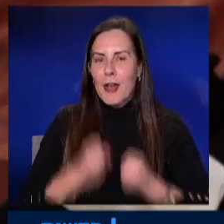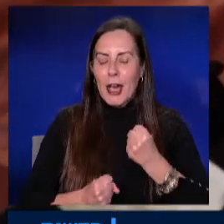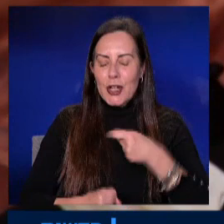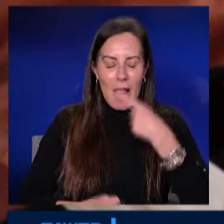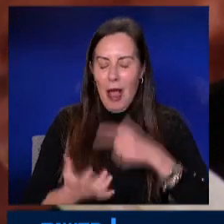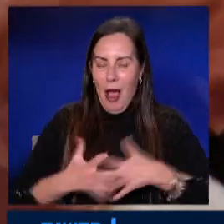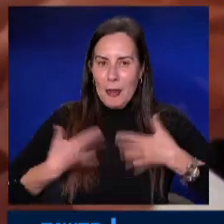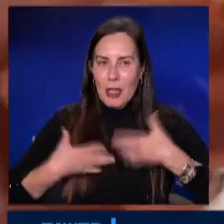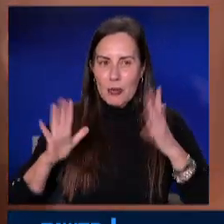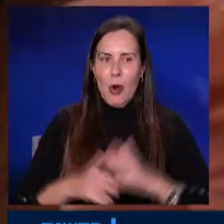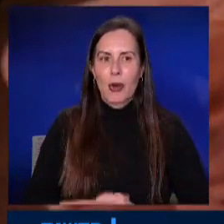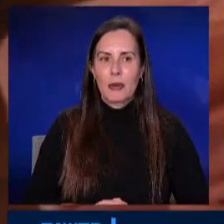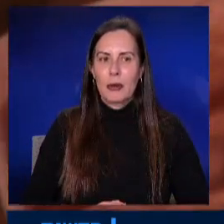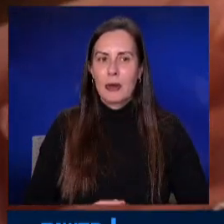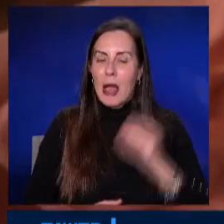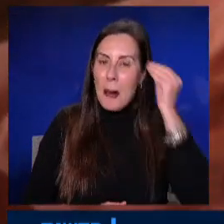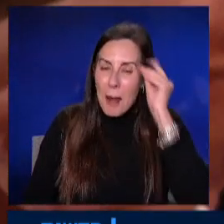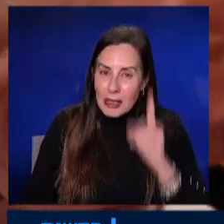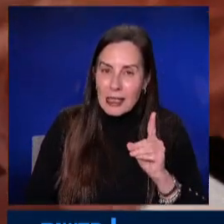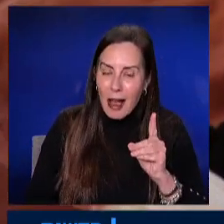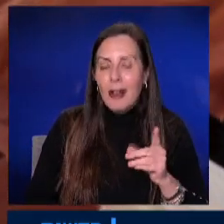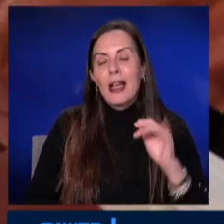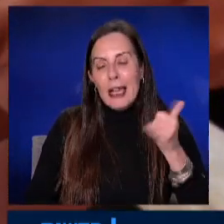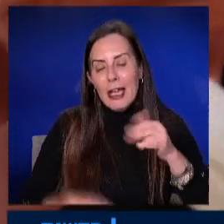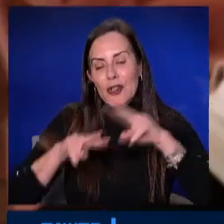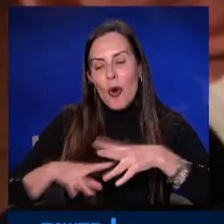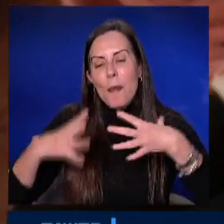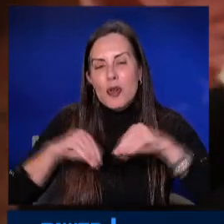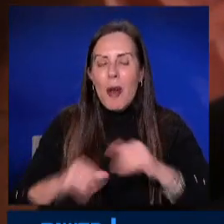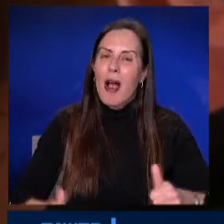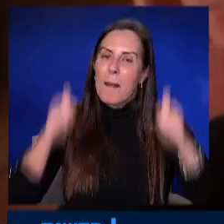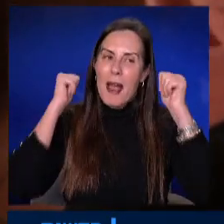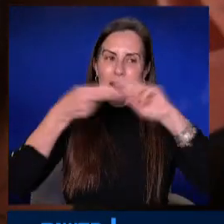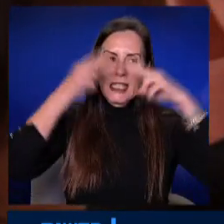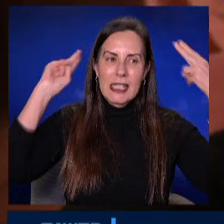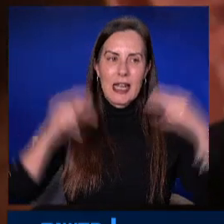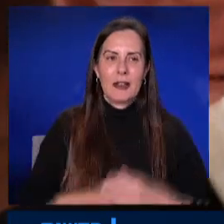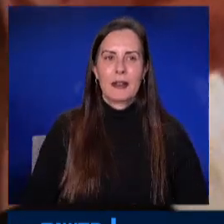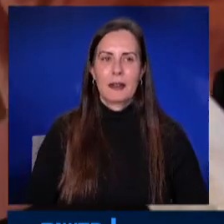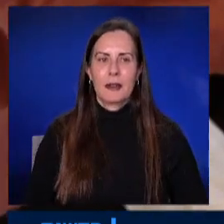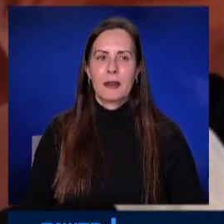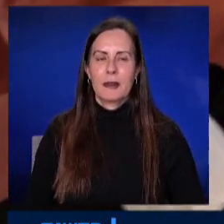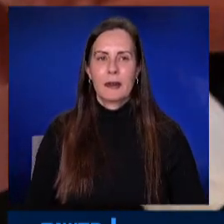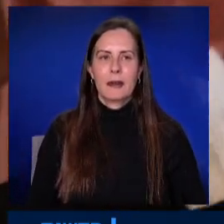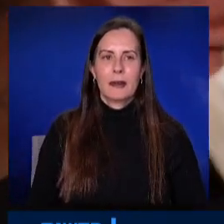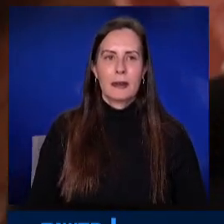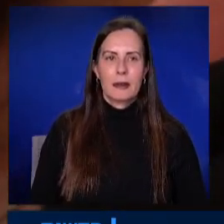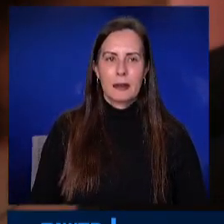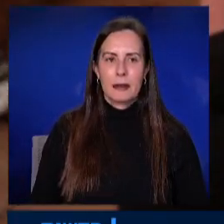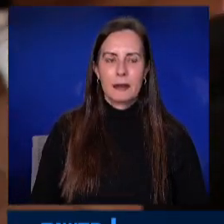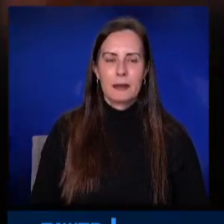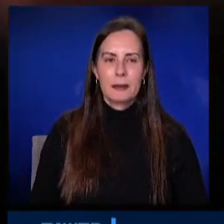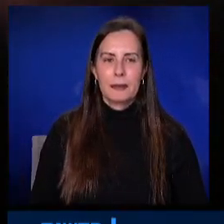מרוב התרגשות. מזכירה לנו שבכל זאת השאירה חיים שלמים מאחור. הלו.